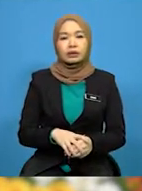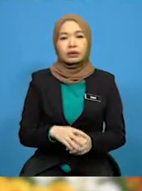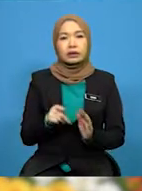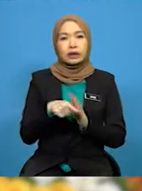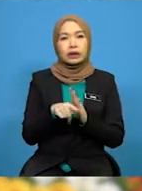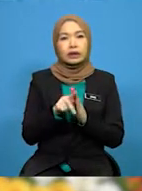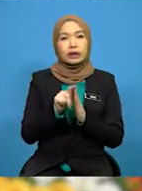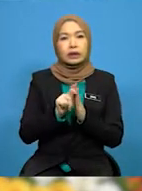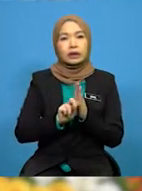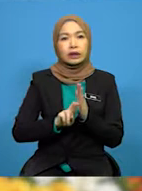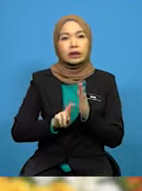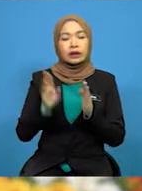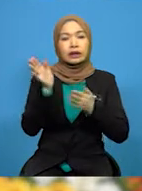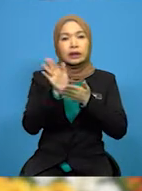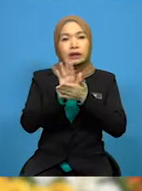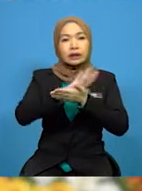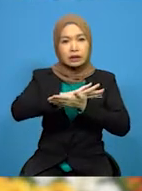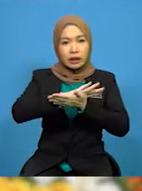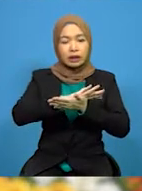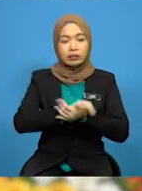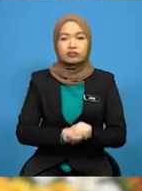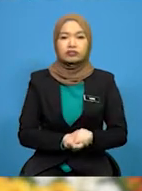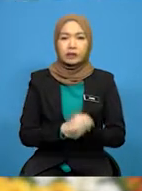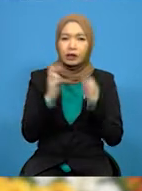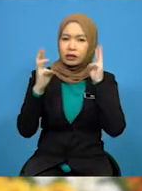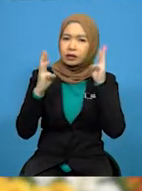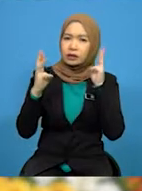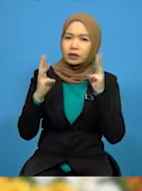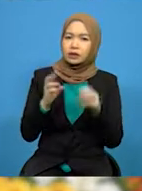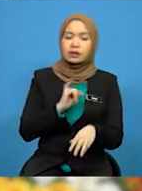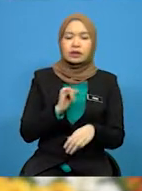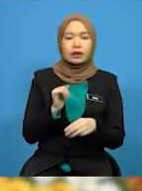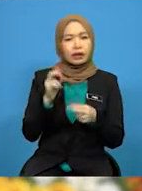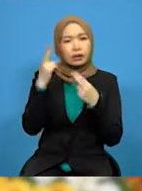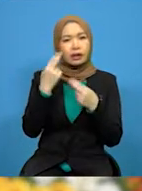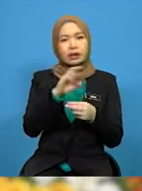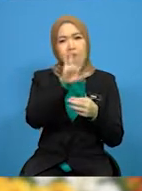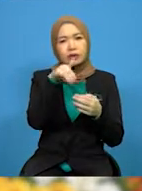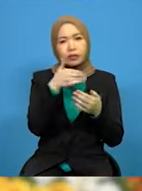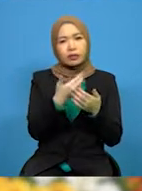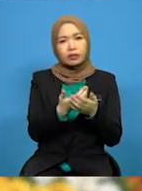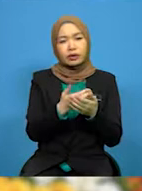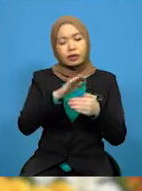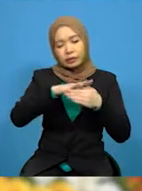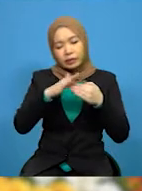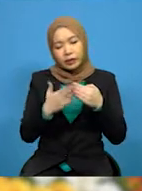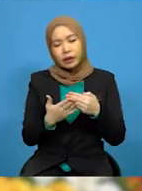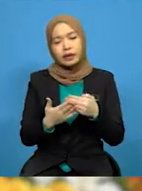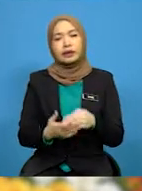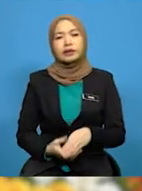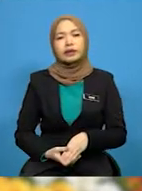semoga isu ini akan berakhir dan kita akan dapat menjalankan kegiatan ekonomi seperti sedia